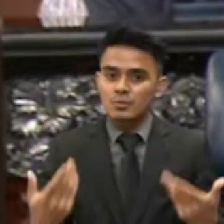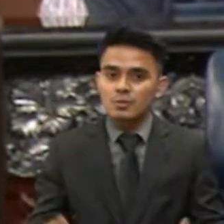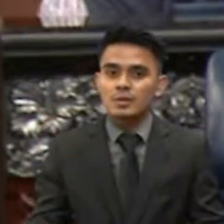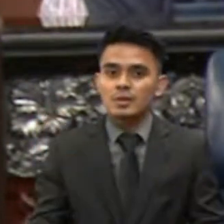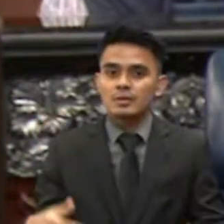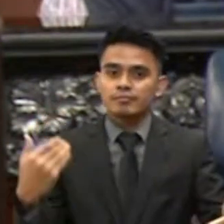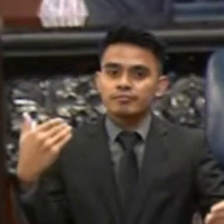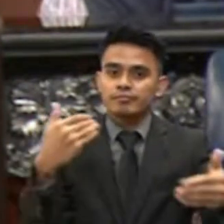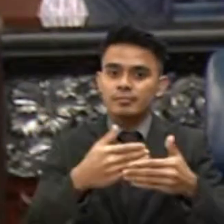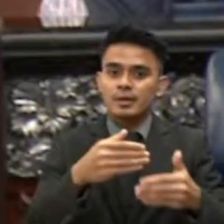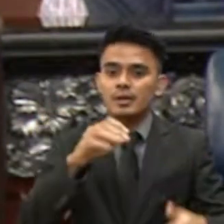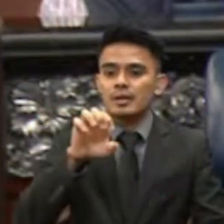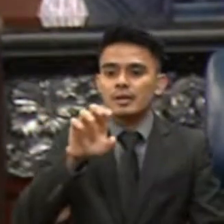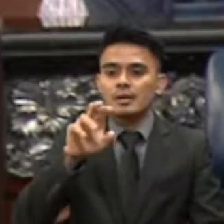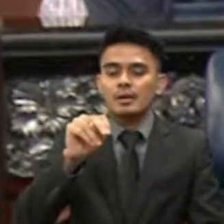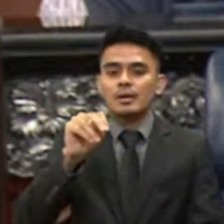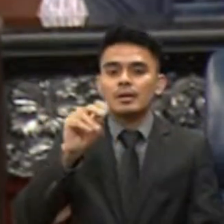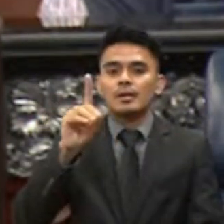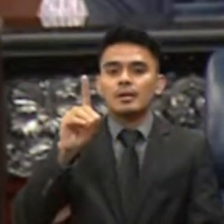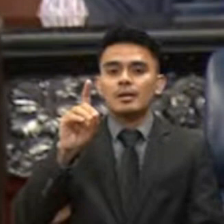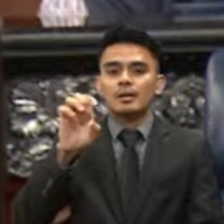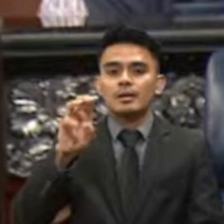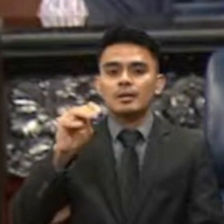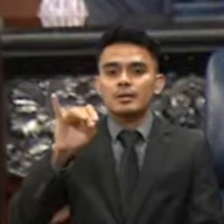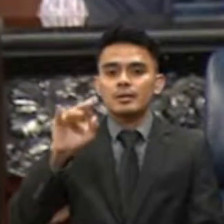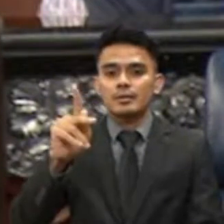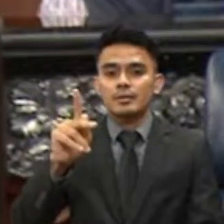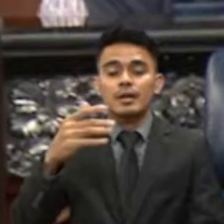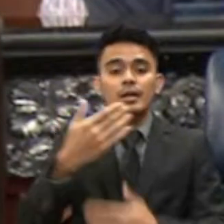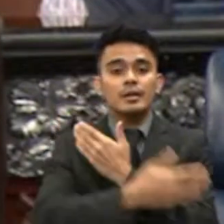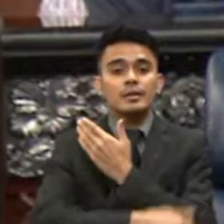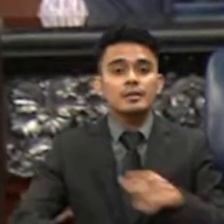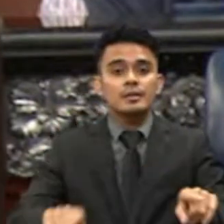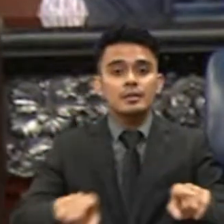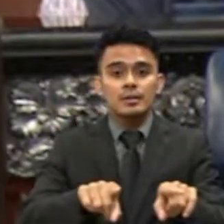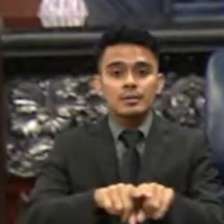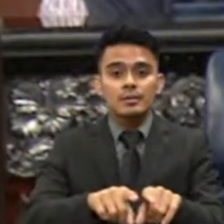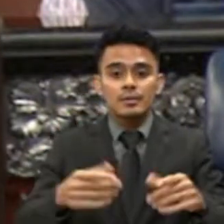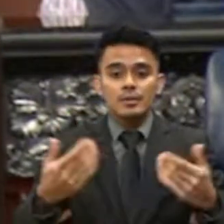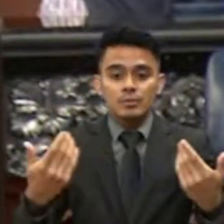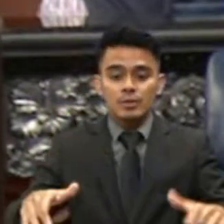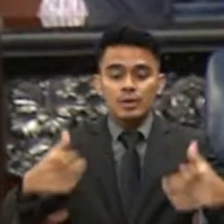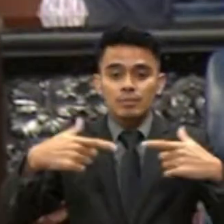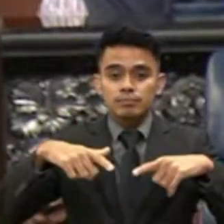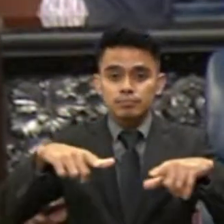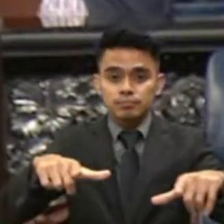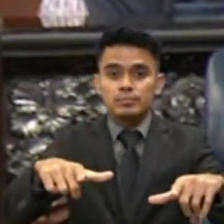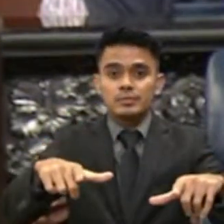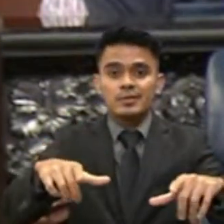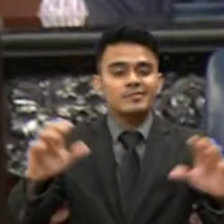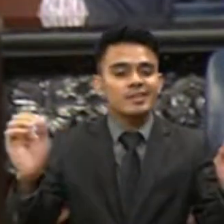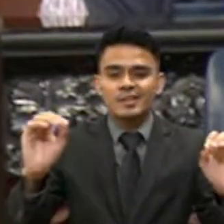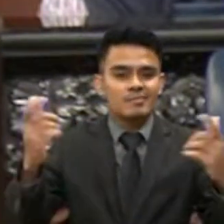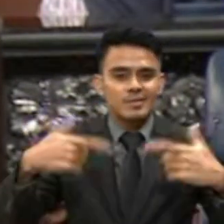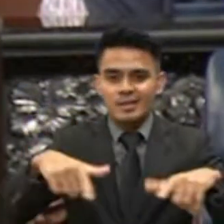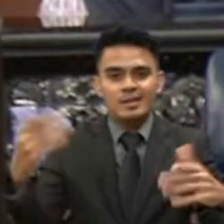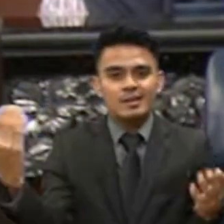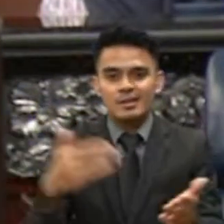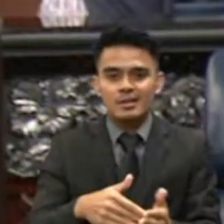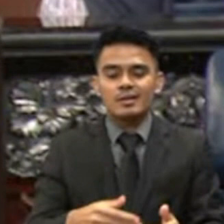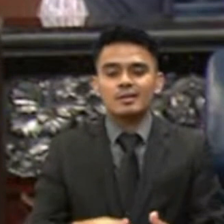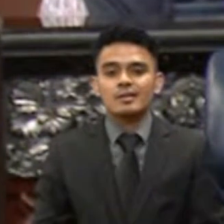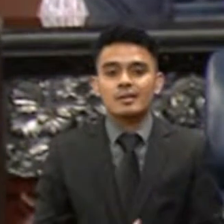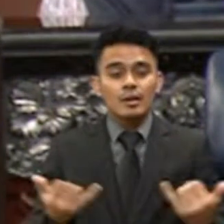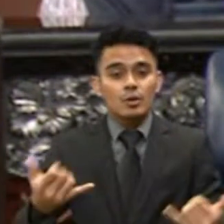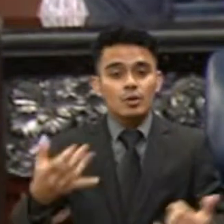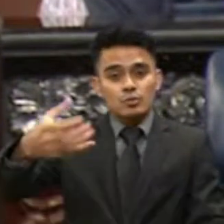era endemik dan negara-negara yang seumpama kita memberikan kebenaran keluar pun tidak lagi menggunakan dan